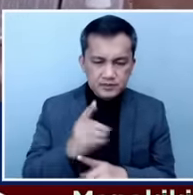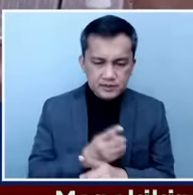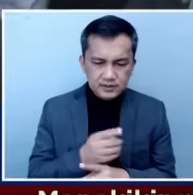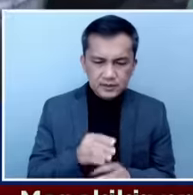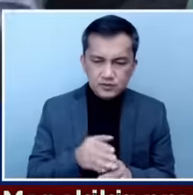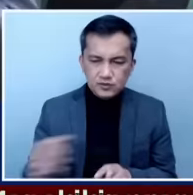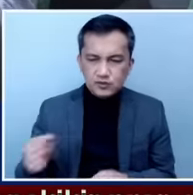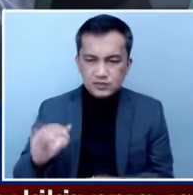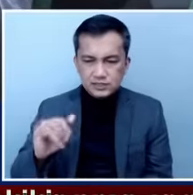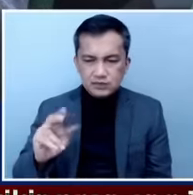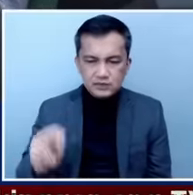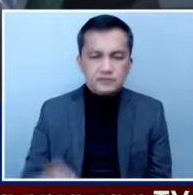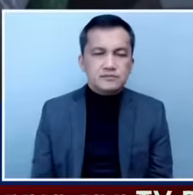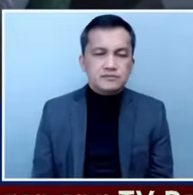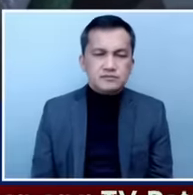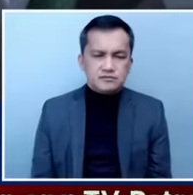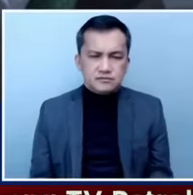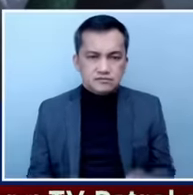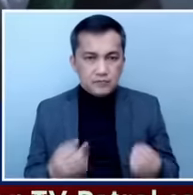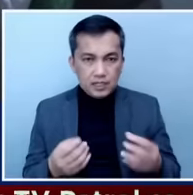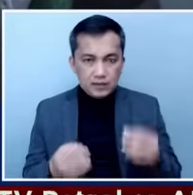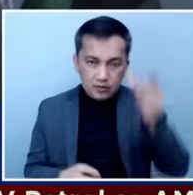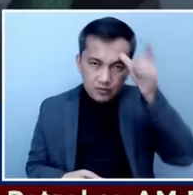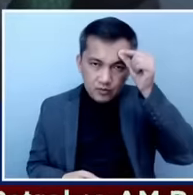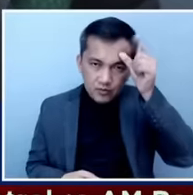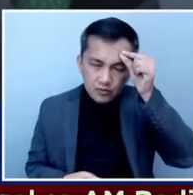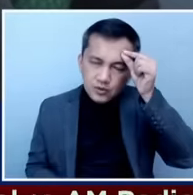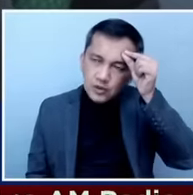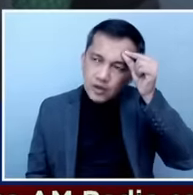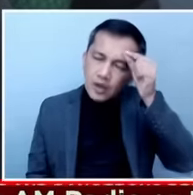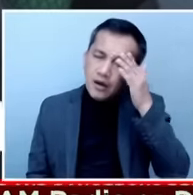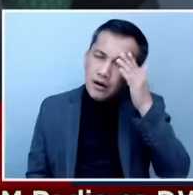Enero. Marami nagtataka, siyempre, especially yung